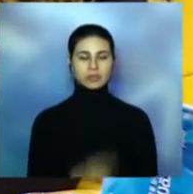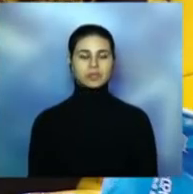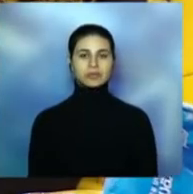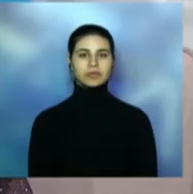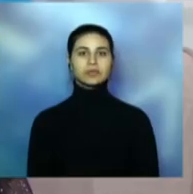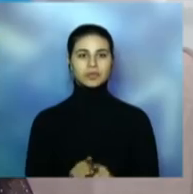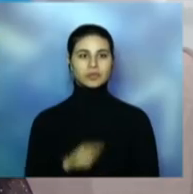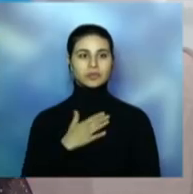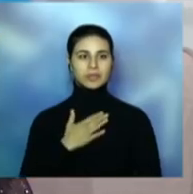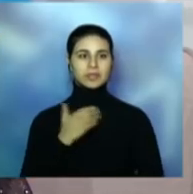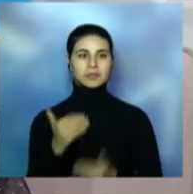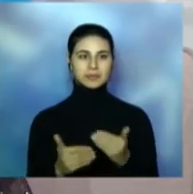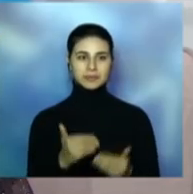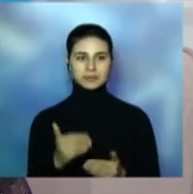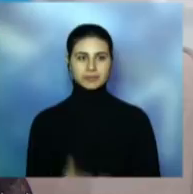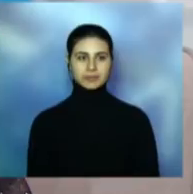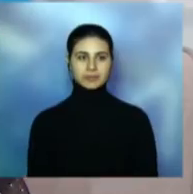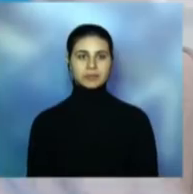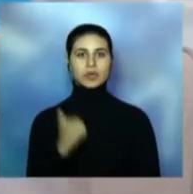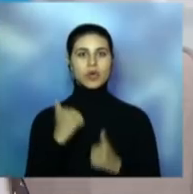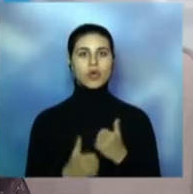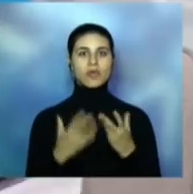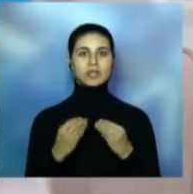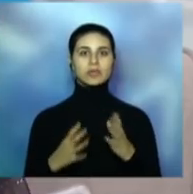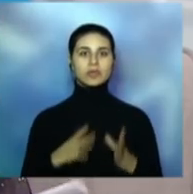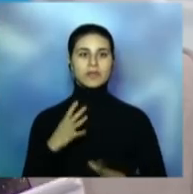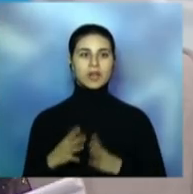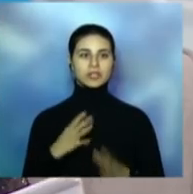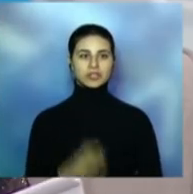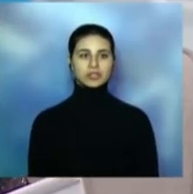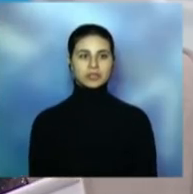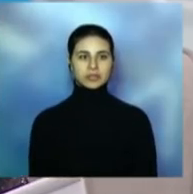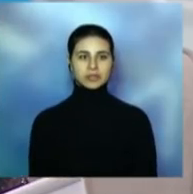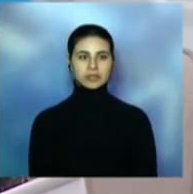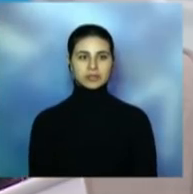მივიწევ წინ ჯანსაღი ცხოვრებით, ყოველდღიური ვარჯიშით.